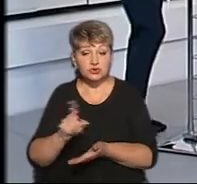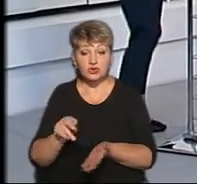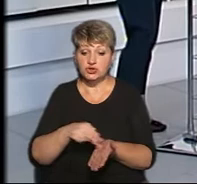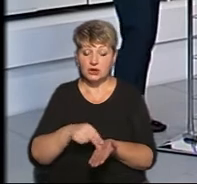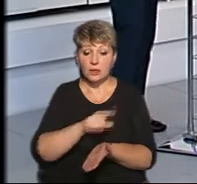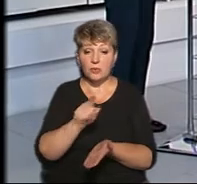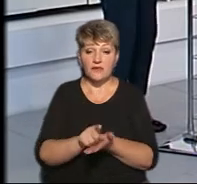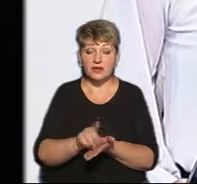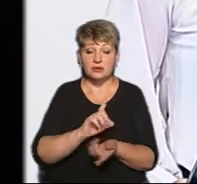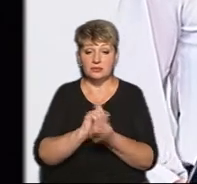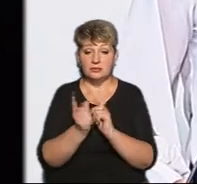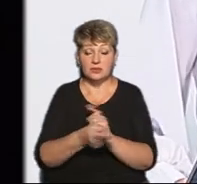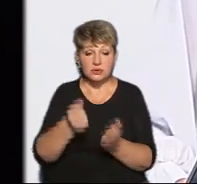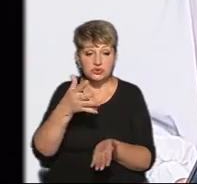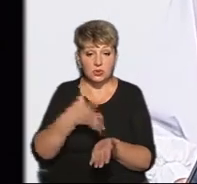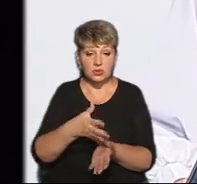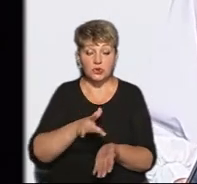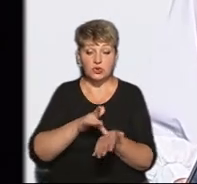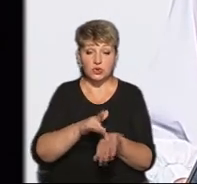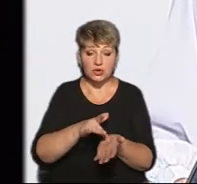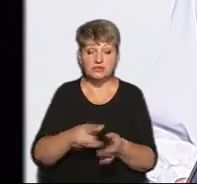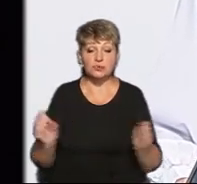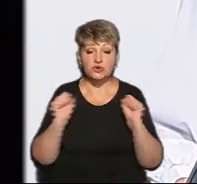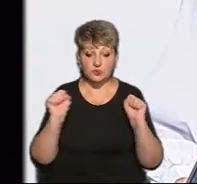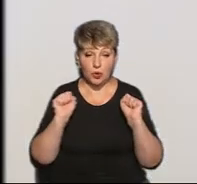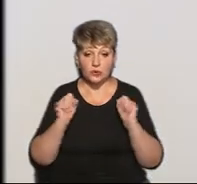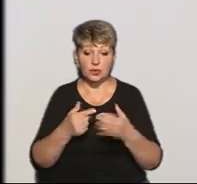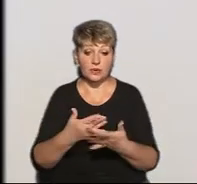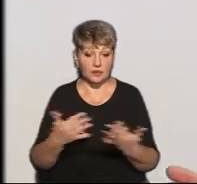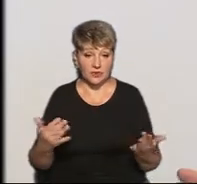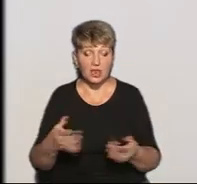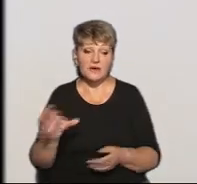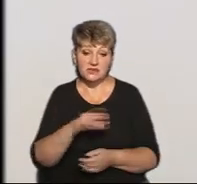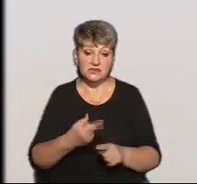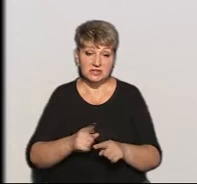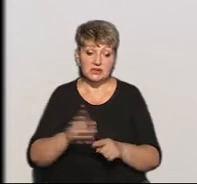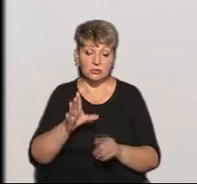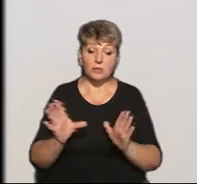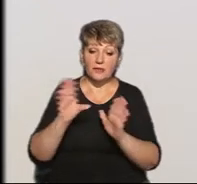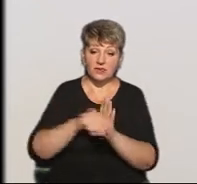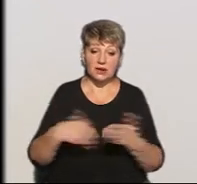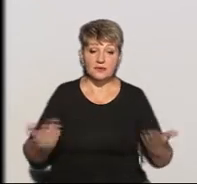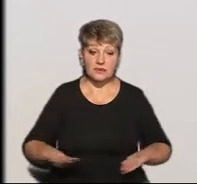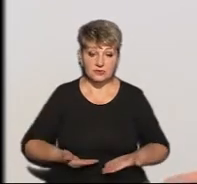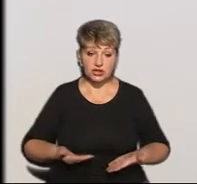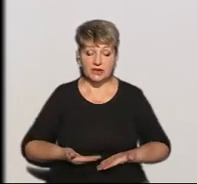стати столицею туризму, столицею спорту і так далі. І все це ми будемо втілювати в життя,